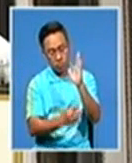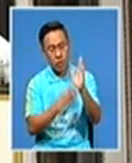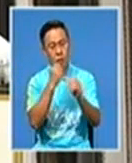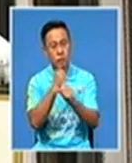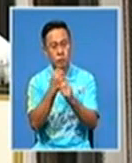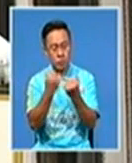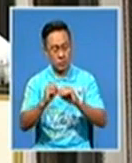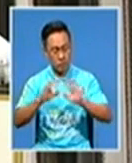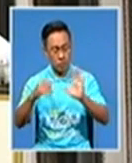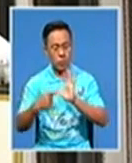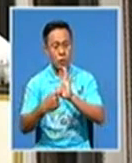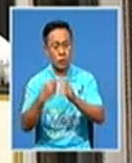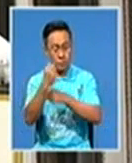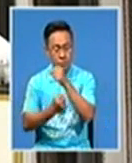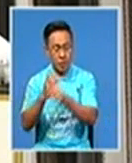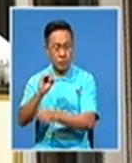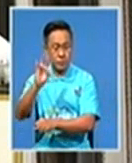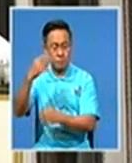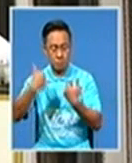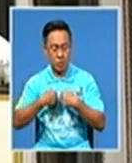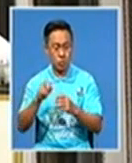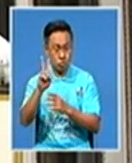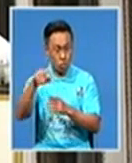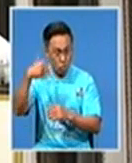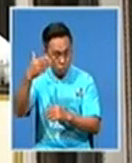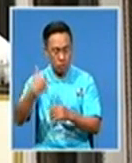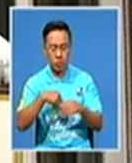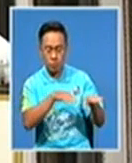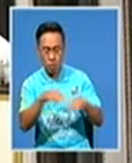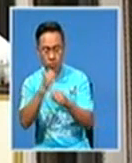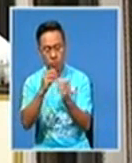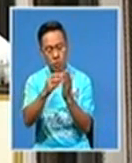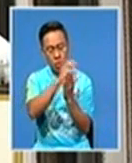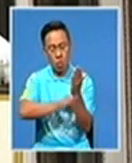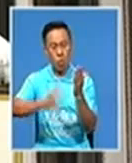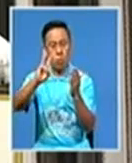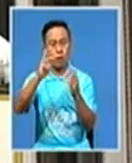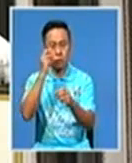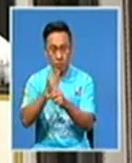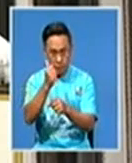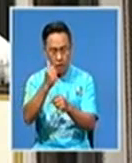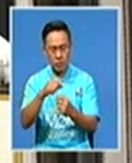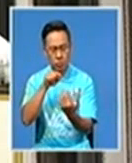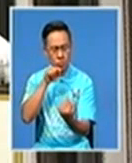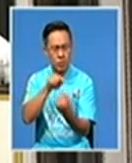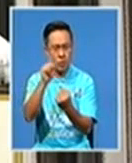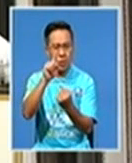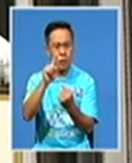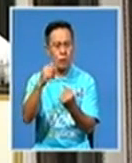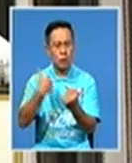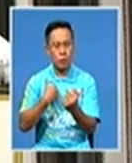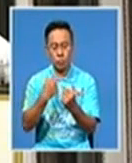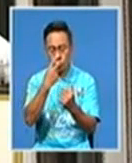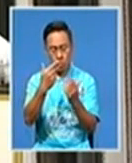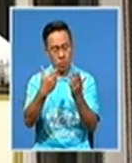2พื้นที่นะครับใน6พื้นที่ในปี57นะแต่ถ้าจะสร้างได้ทั้งหมดก็ทำไปนะครับแต่ผมคิดว่าที่มีศักยภาพอยู่ก็ทางภาค